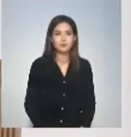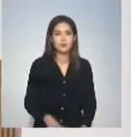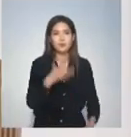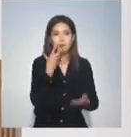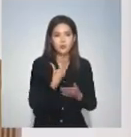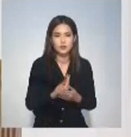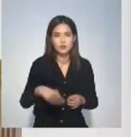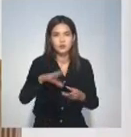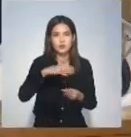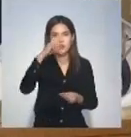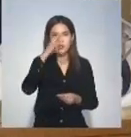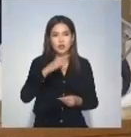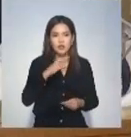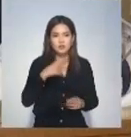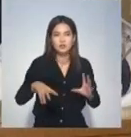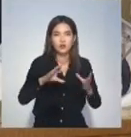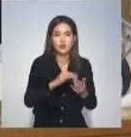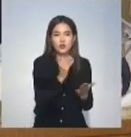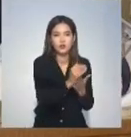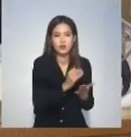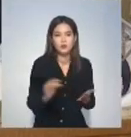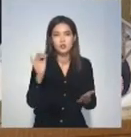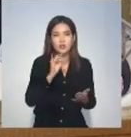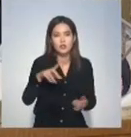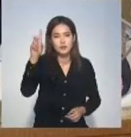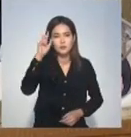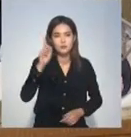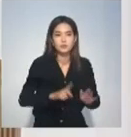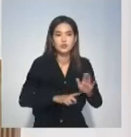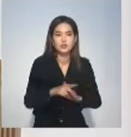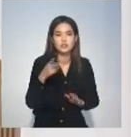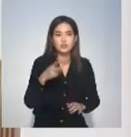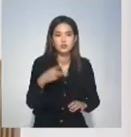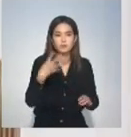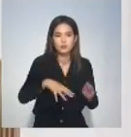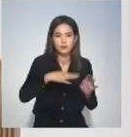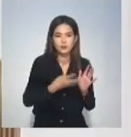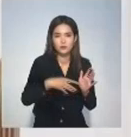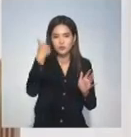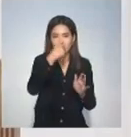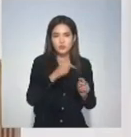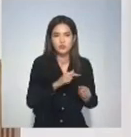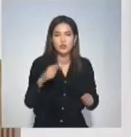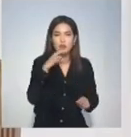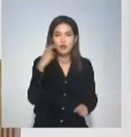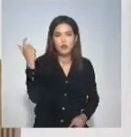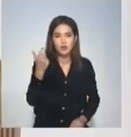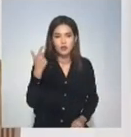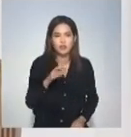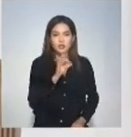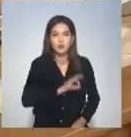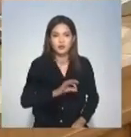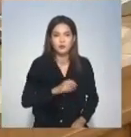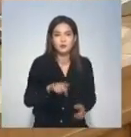Өздеріңізге мәлім, Қазақстанның биылғы төрағалығы аясында тәуелсіз мемлекеттер достастығының 2030 жылға дейінгі экономикалық даму